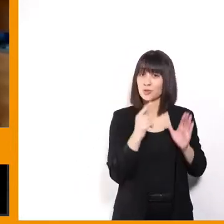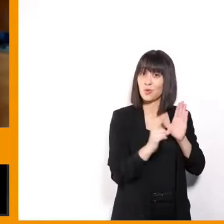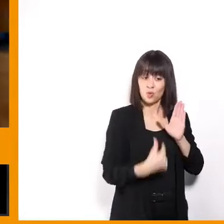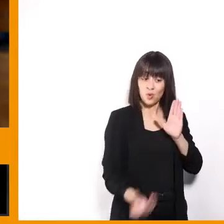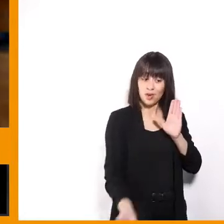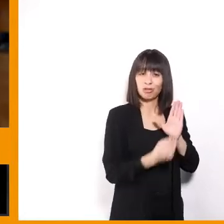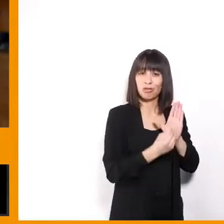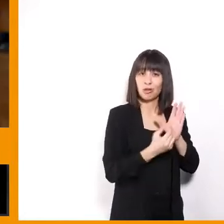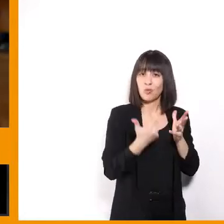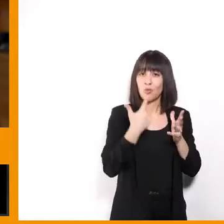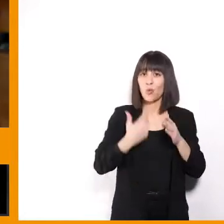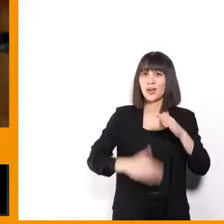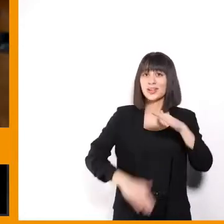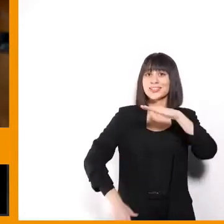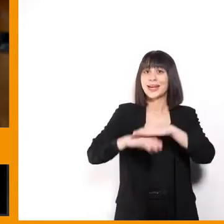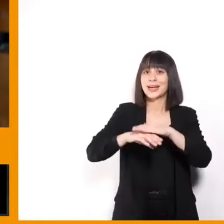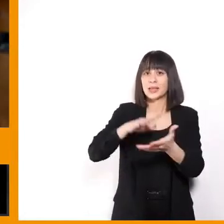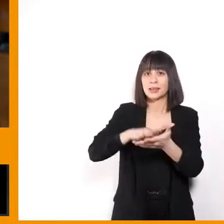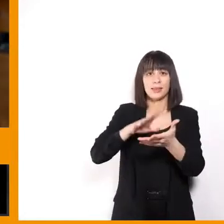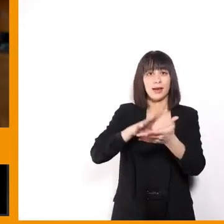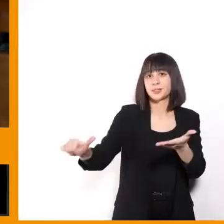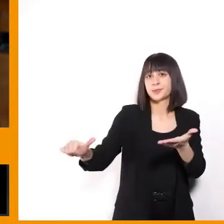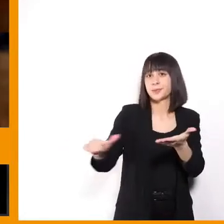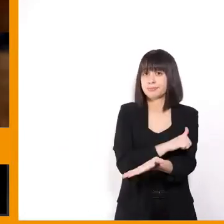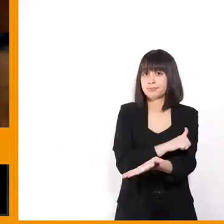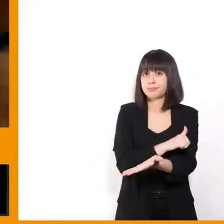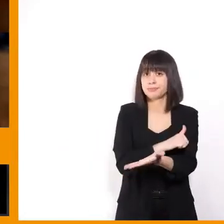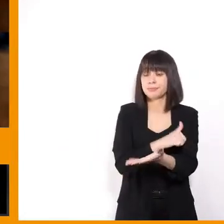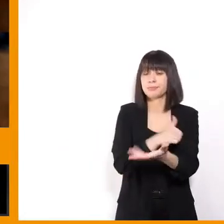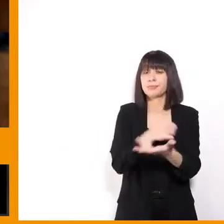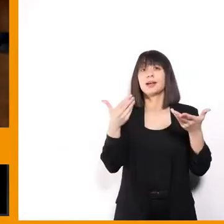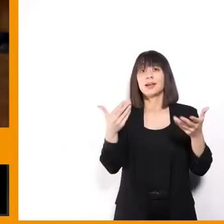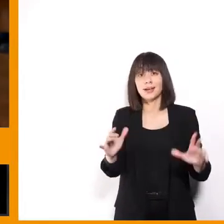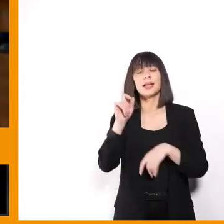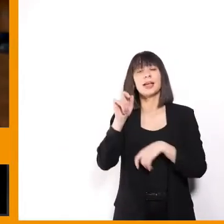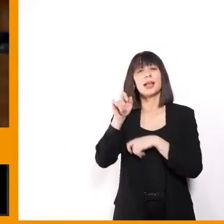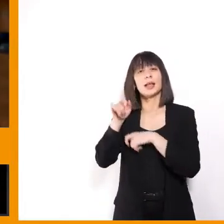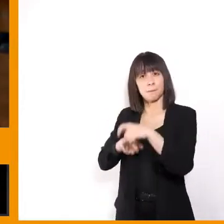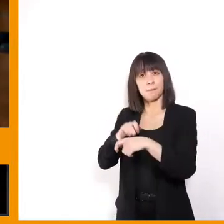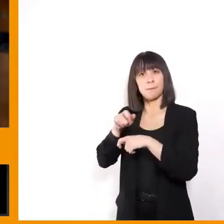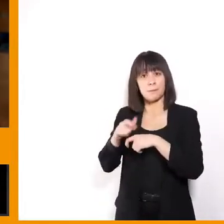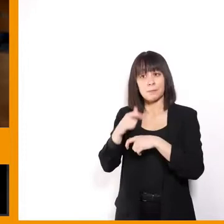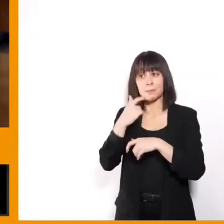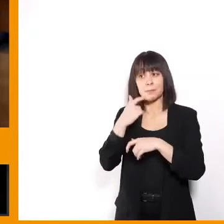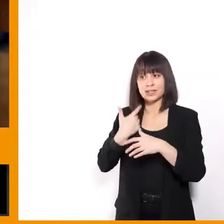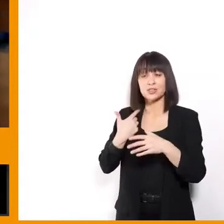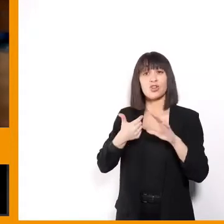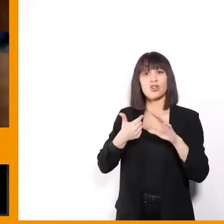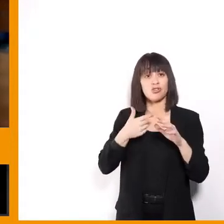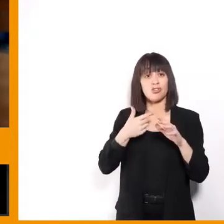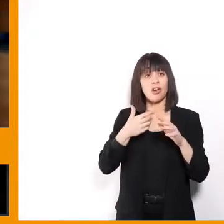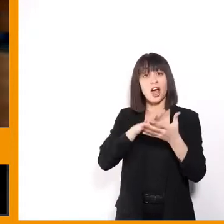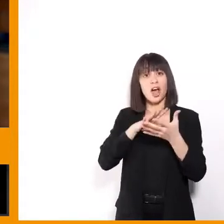financerez-vous l'extension de son accès aux personnes âgées de plus de